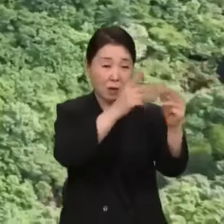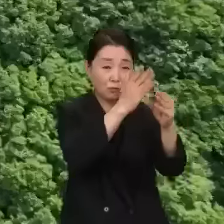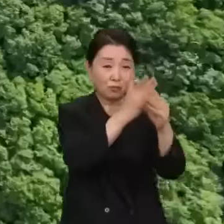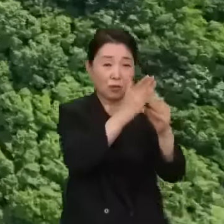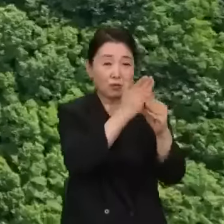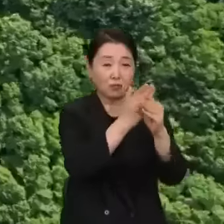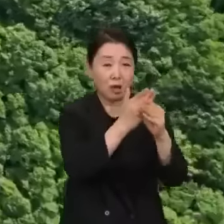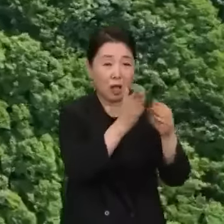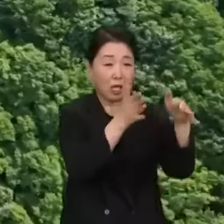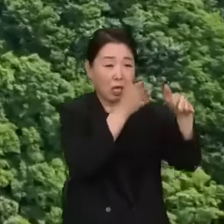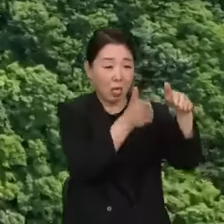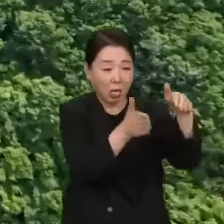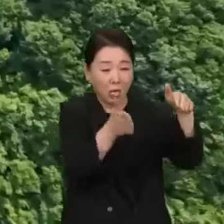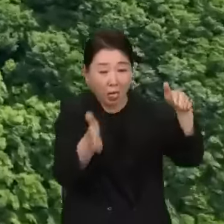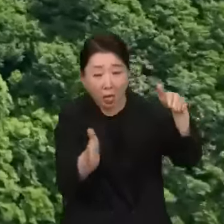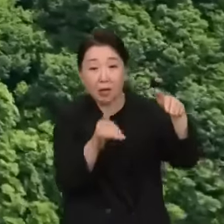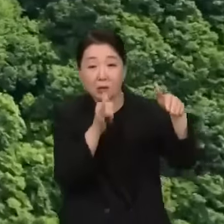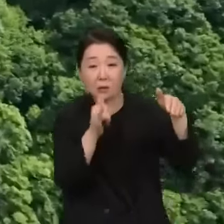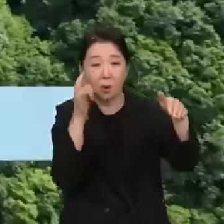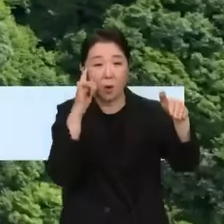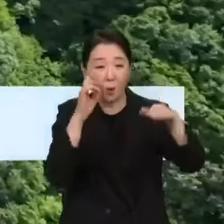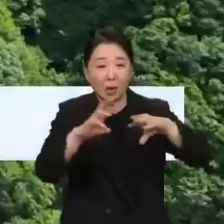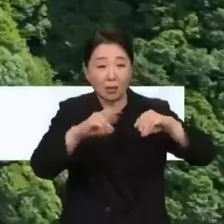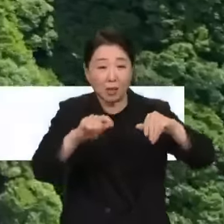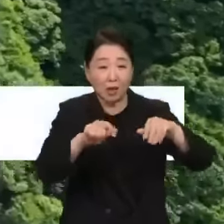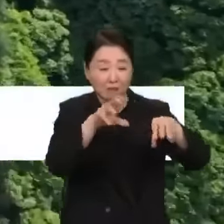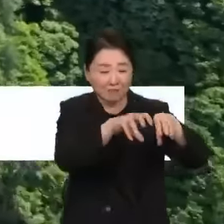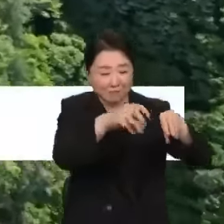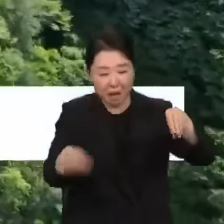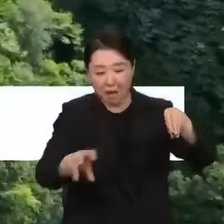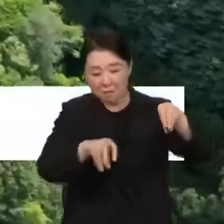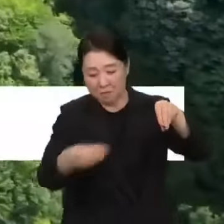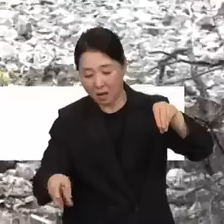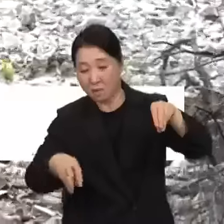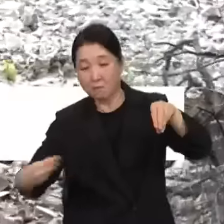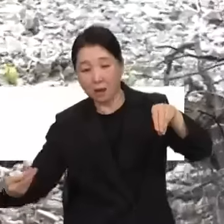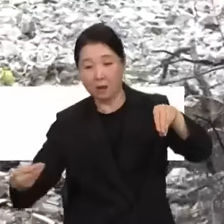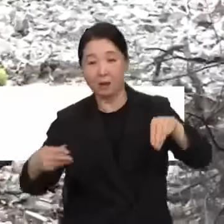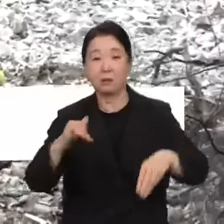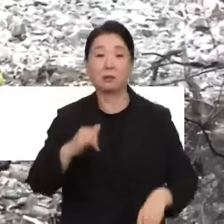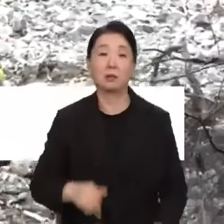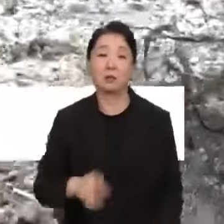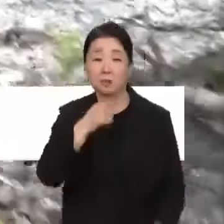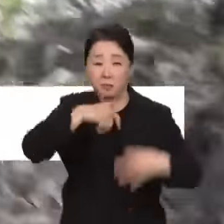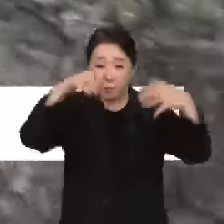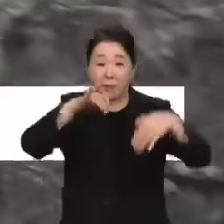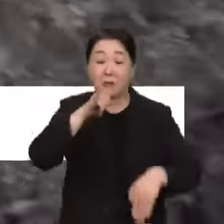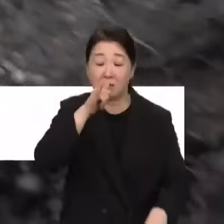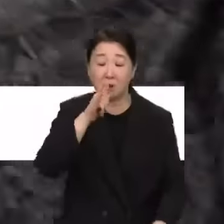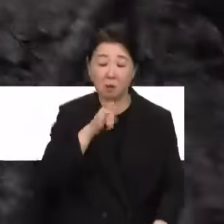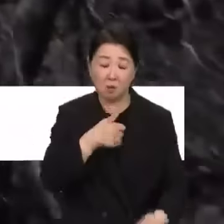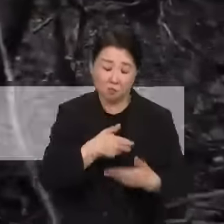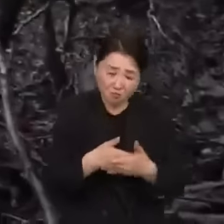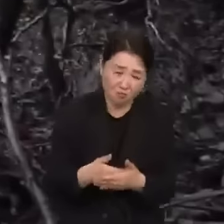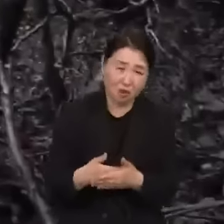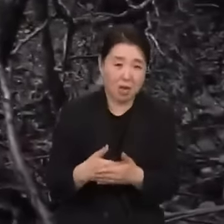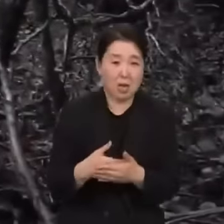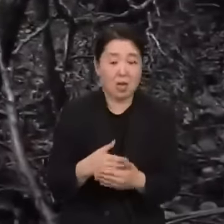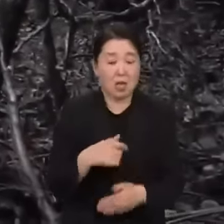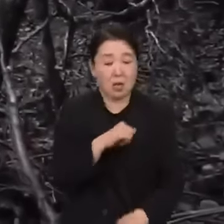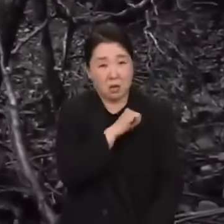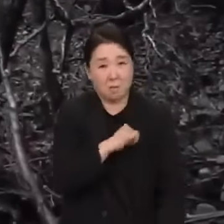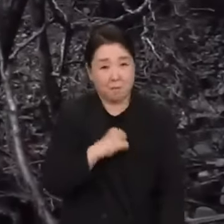층이 생겼습니다. 지면이 덩어리째 떨어져 나가고 있는 겁니다. 비가 내리면 무게를 못 이길 가능성이